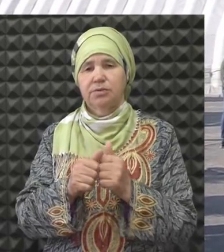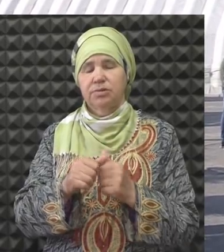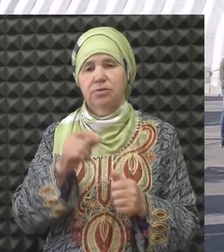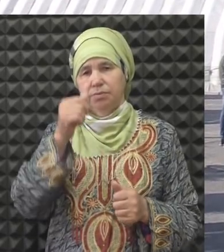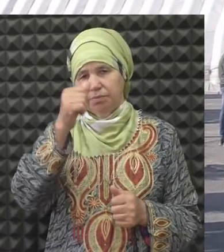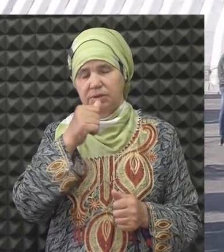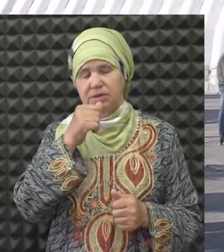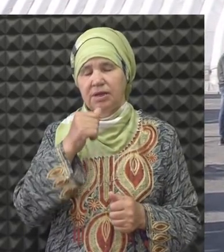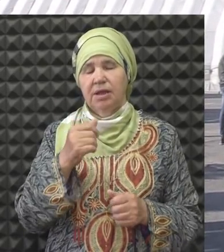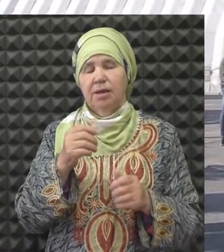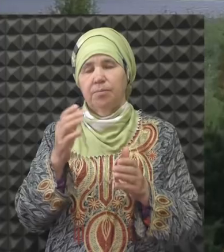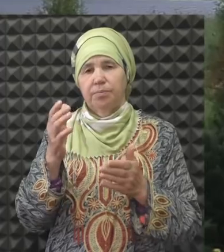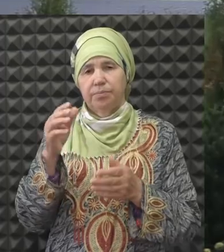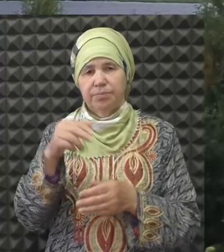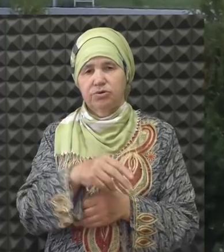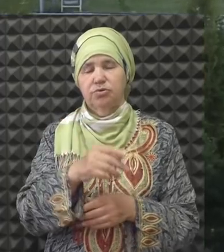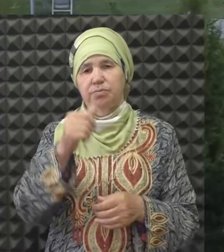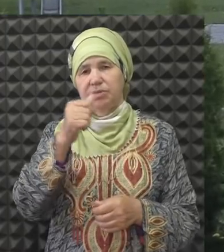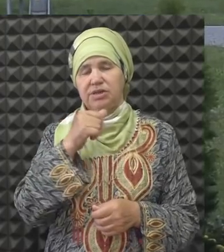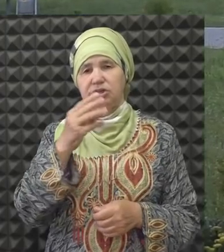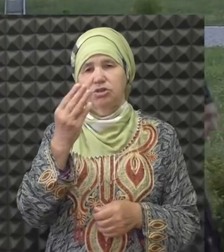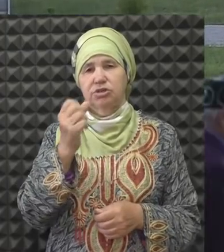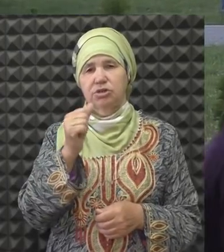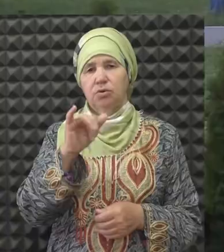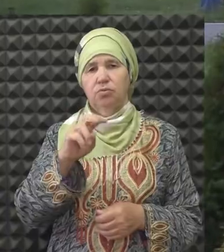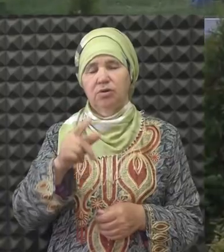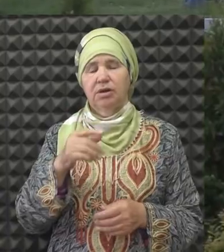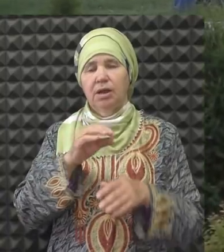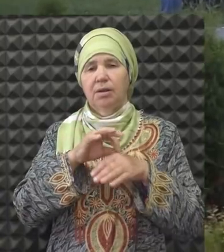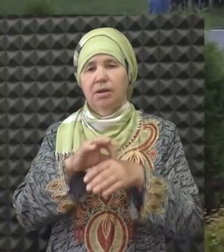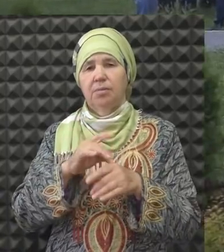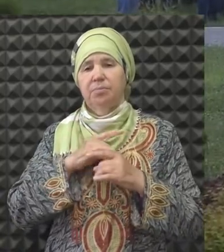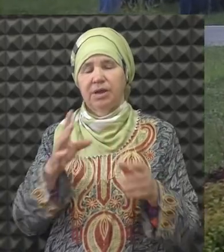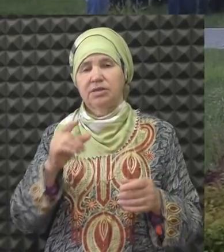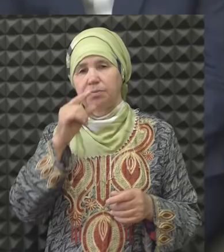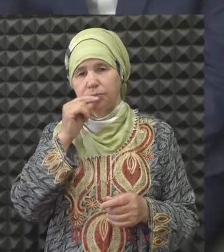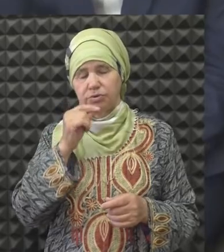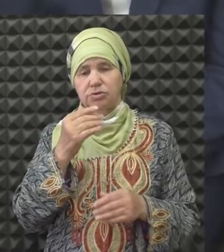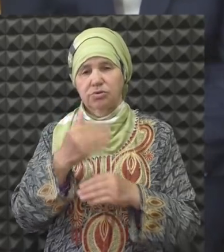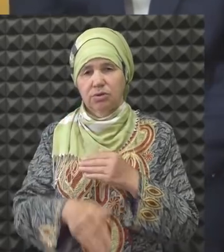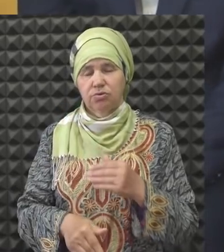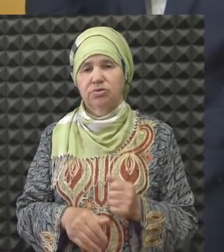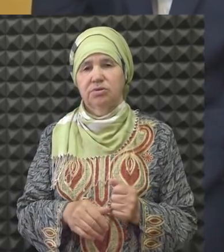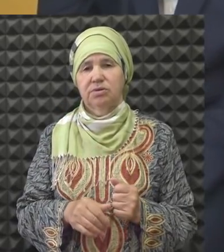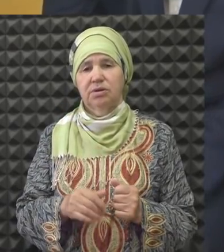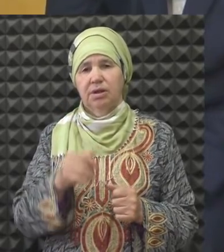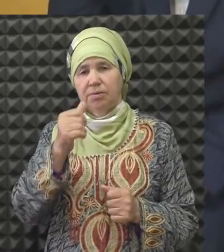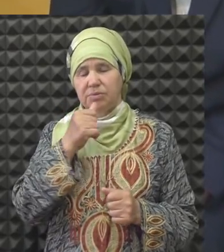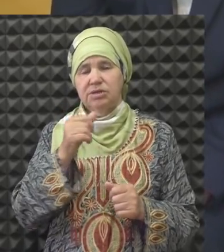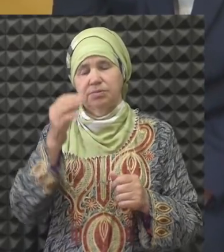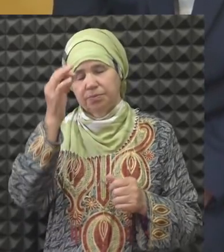На смену Рамадану пришел месяц Шаваль, и в первый его день мусульмане всего мира отметили праздник окончания поста и священного